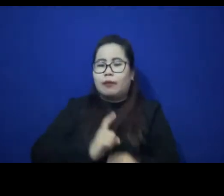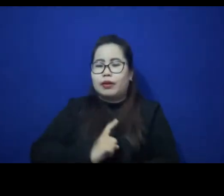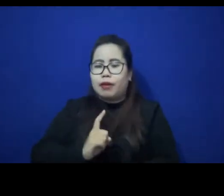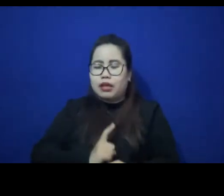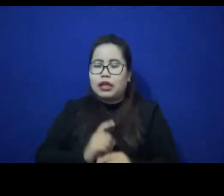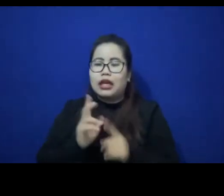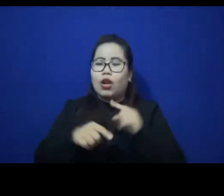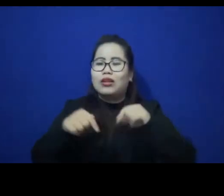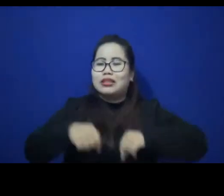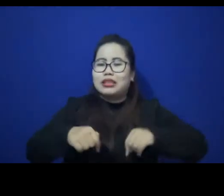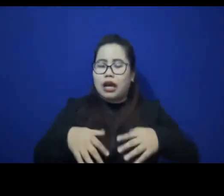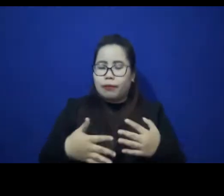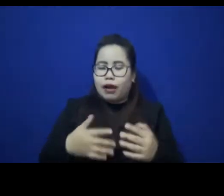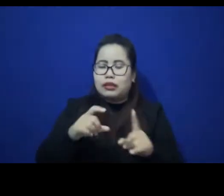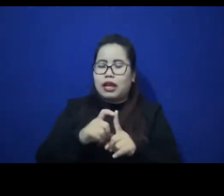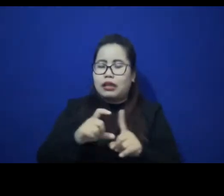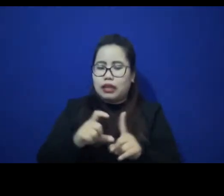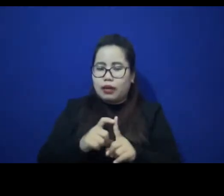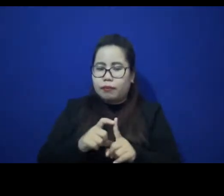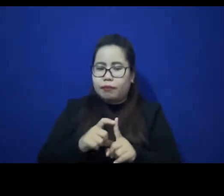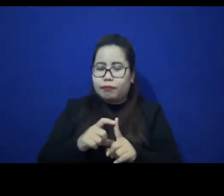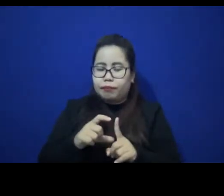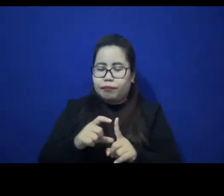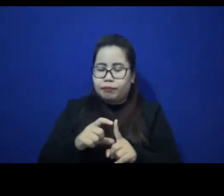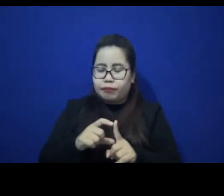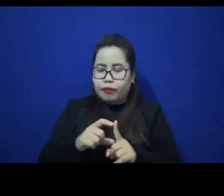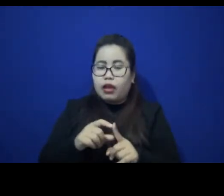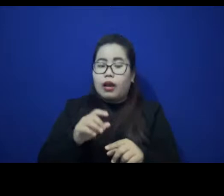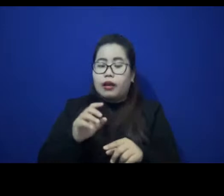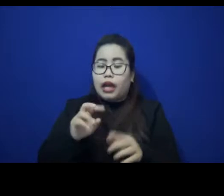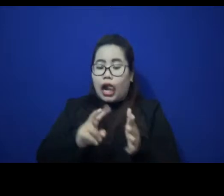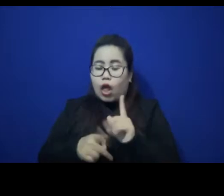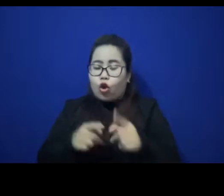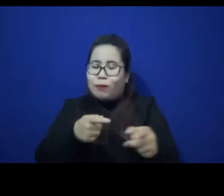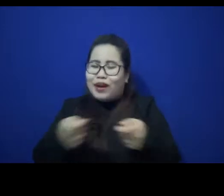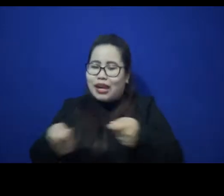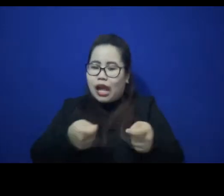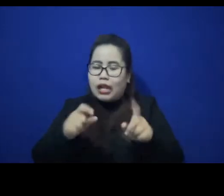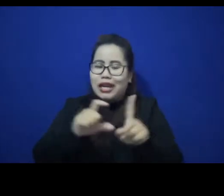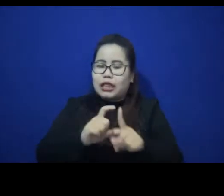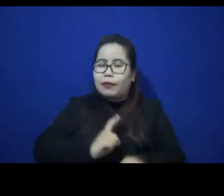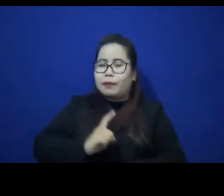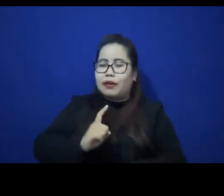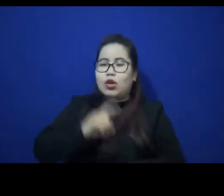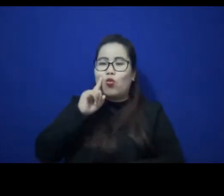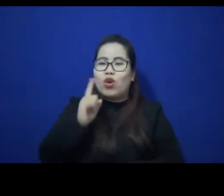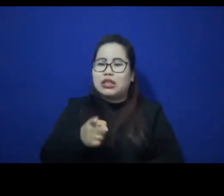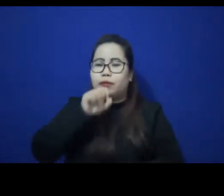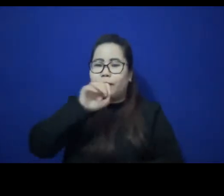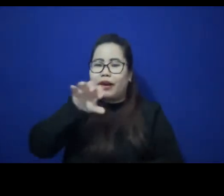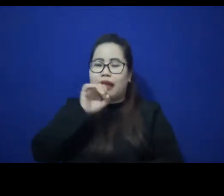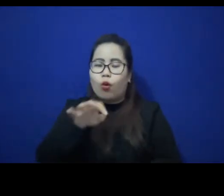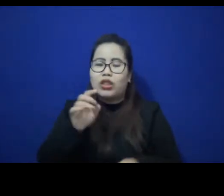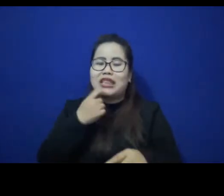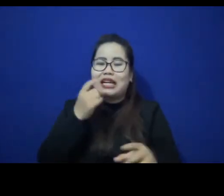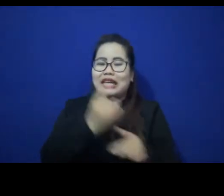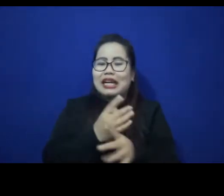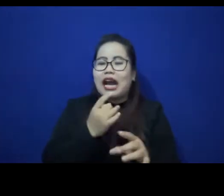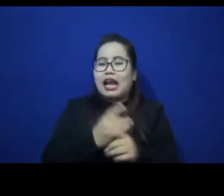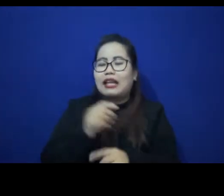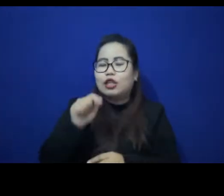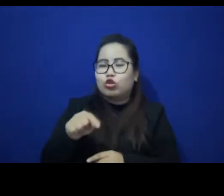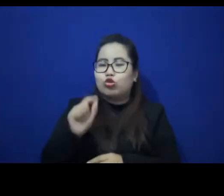dalam hal ini databricks ya pengendali data pribadi wajib memberitahu Khan kegagalan-kegagalan tersebut